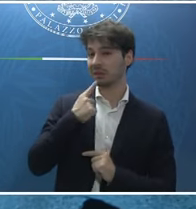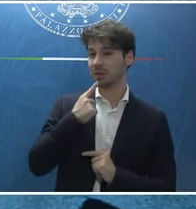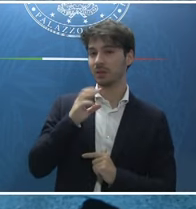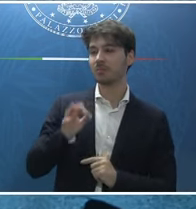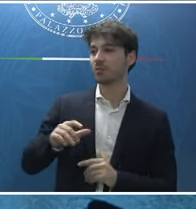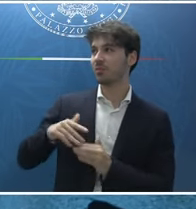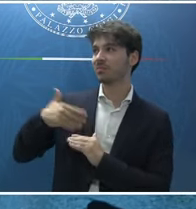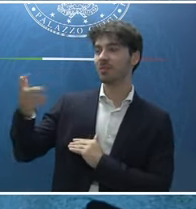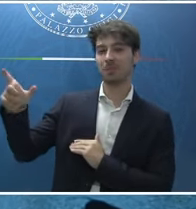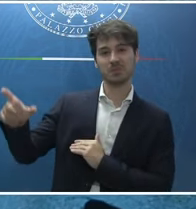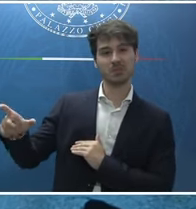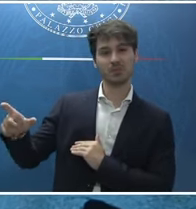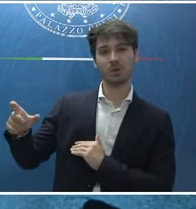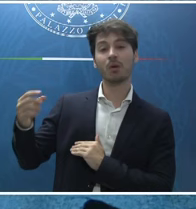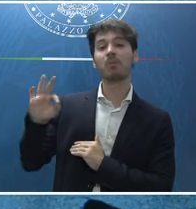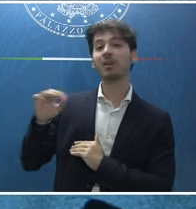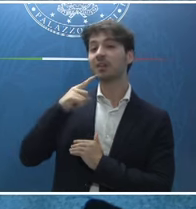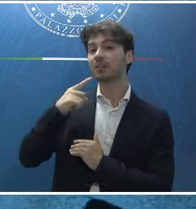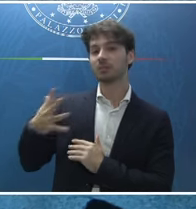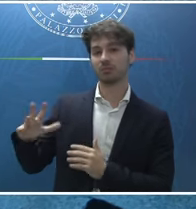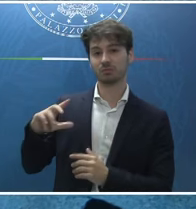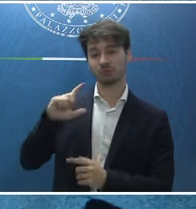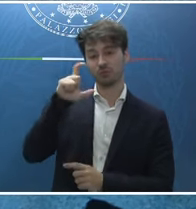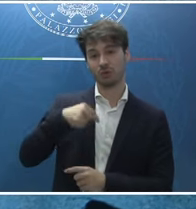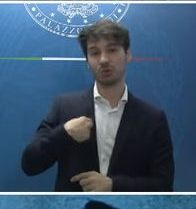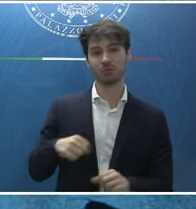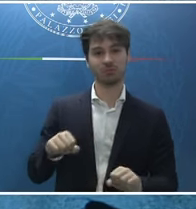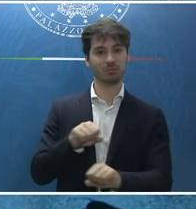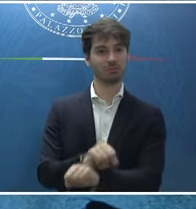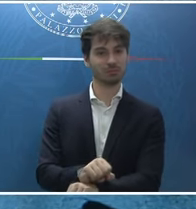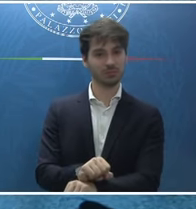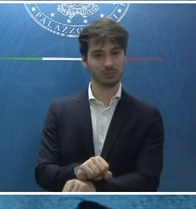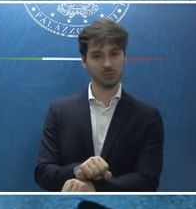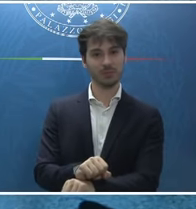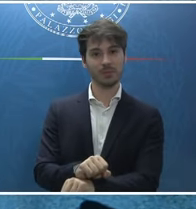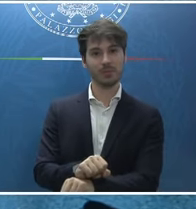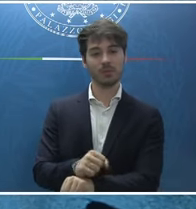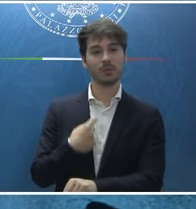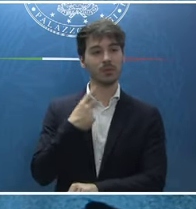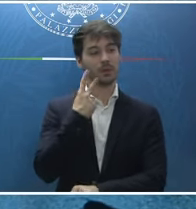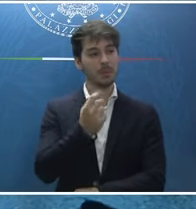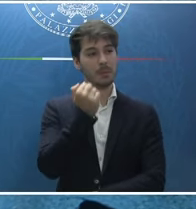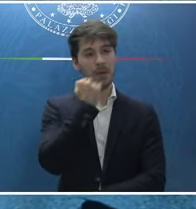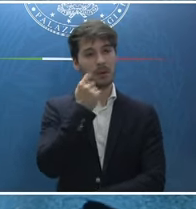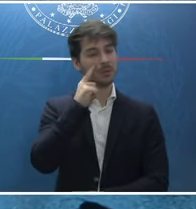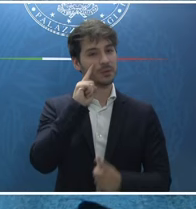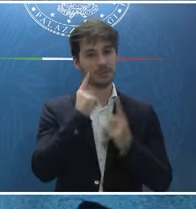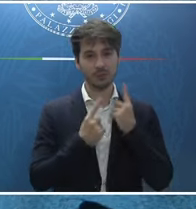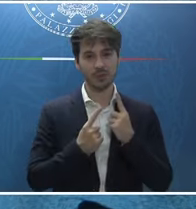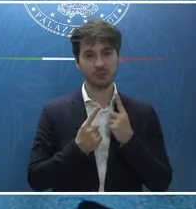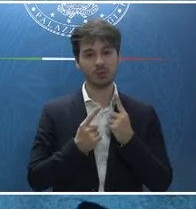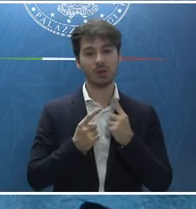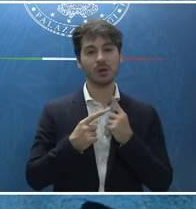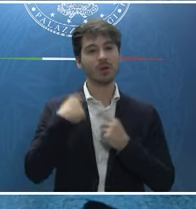il giorno che venne arrestato e lì vidi il volto di mia madre in lacrime e la faccia di mio